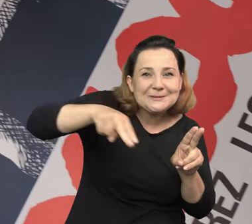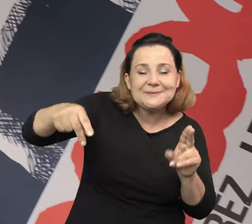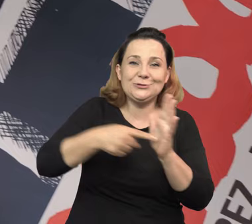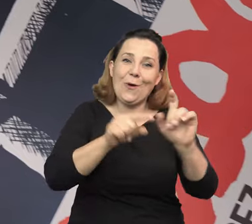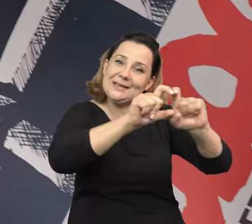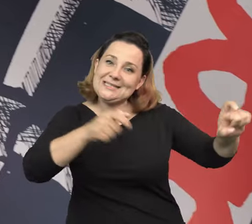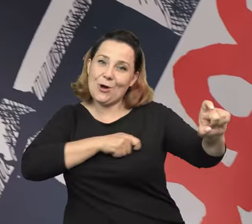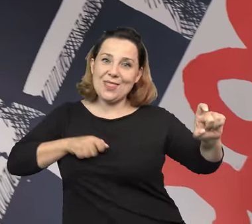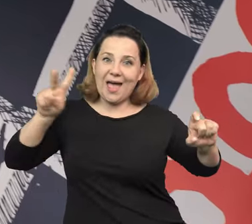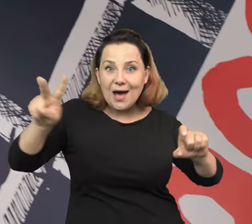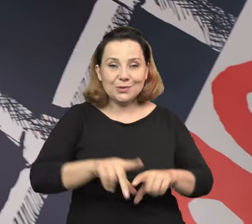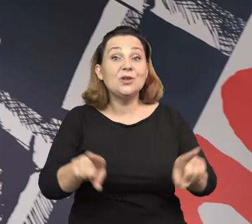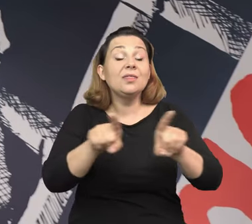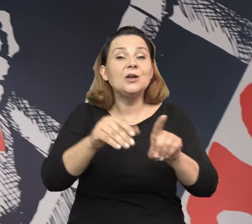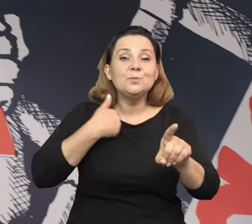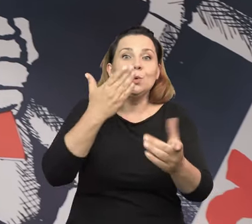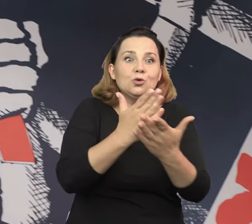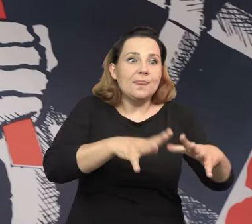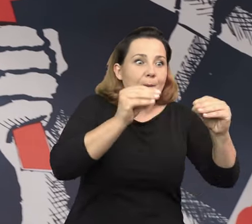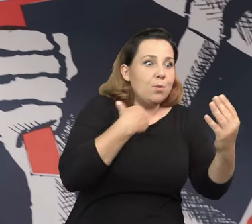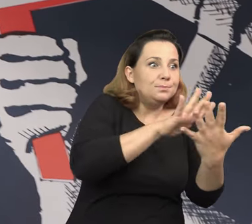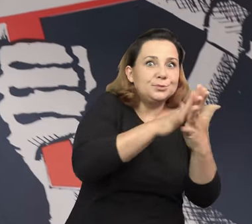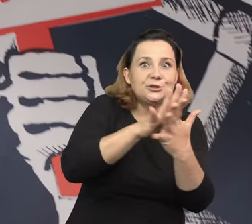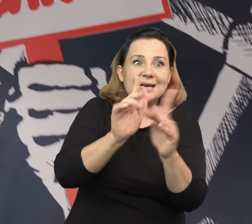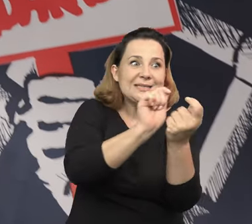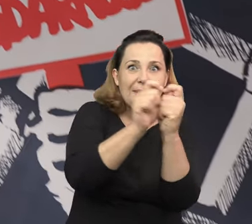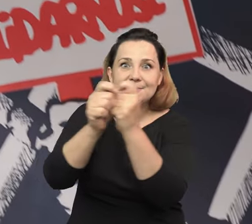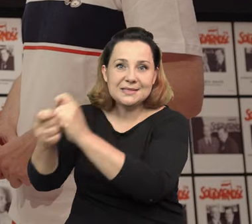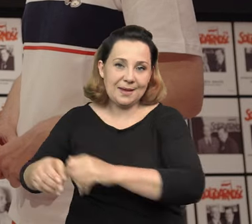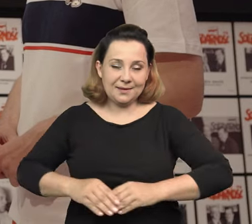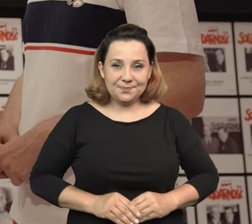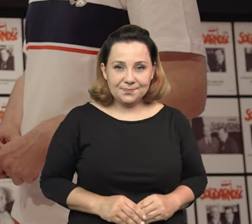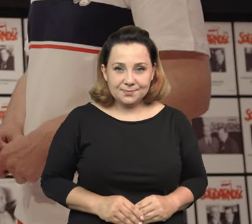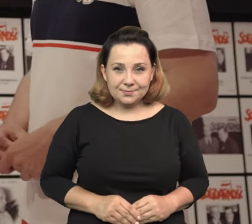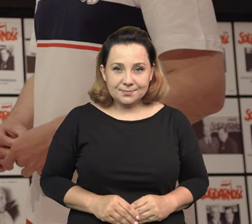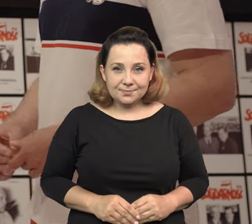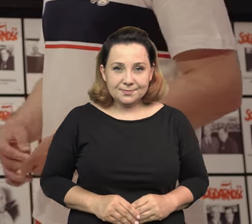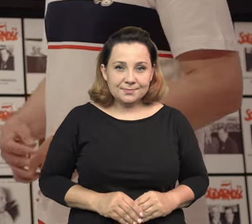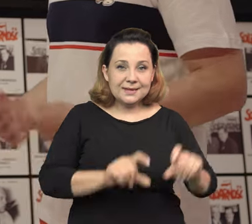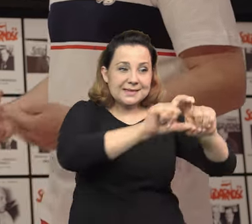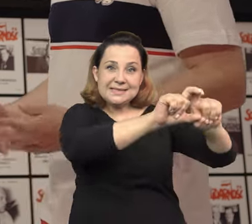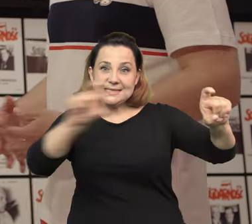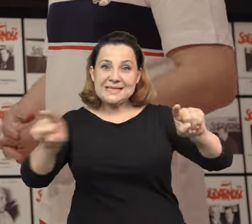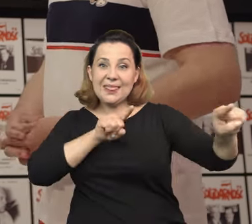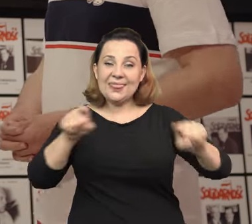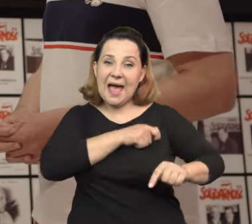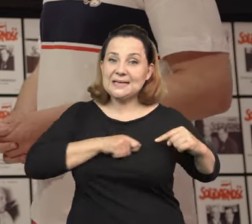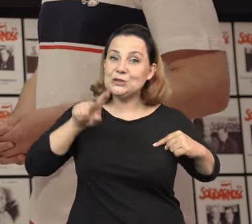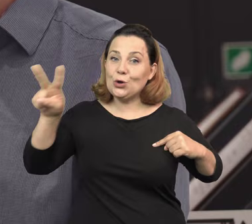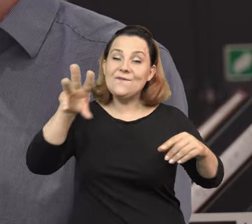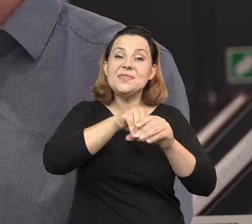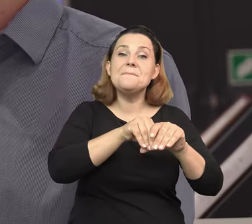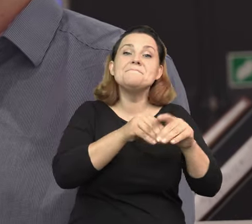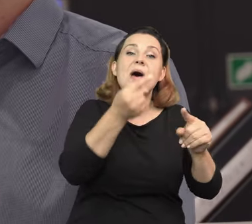malowano Solidarność. Do tego doszły już pierwsze przetworzenia tej solidarycy. Z czego składa się sam znak